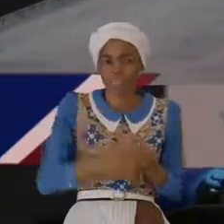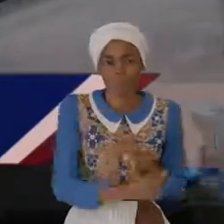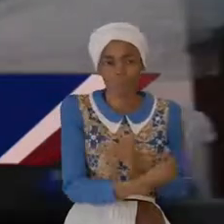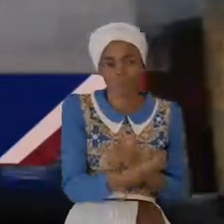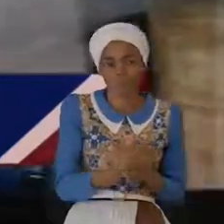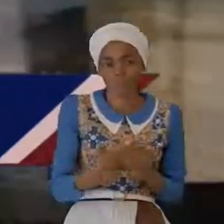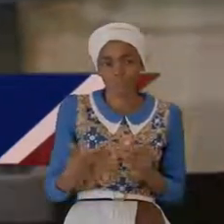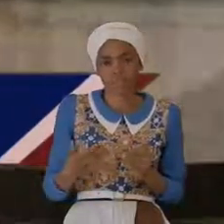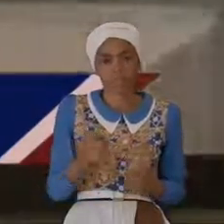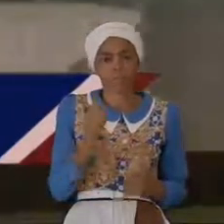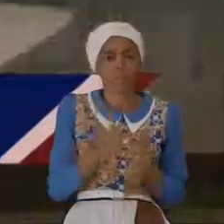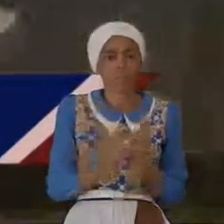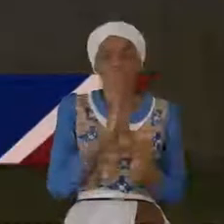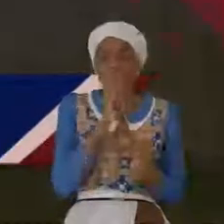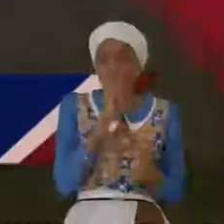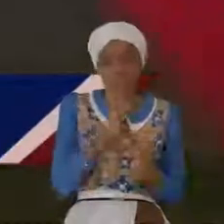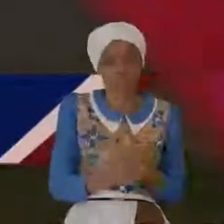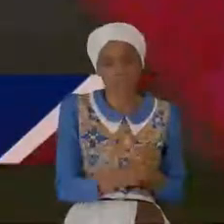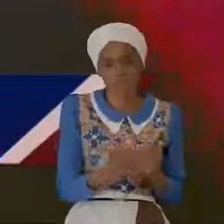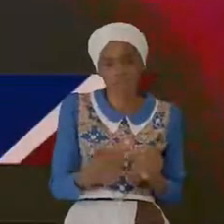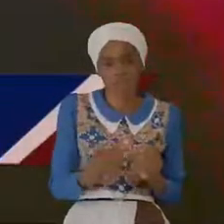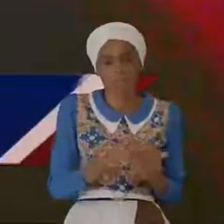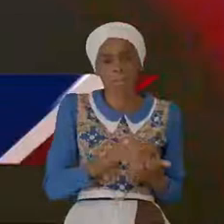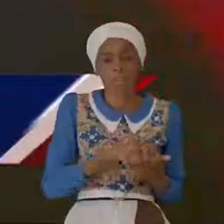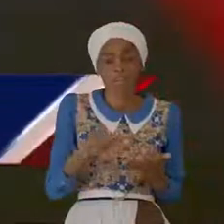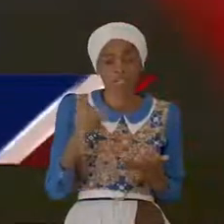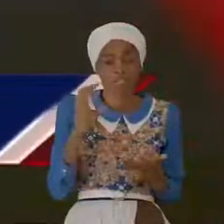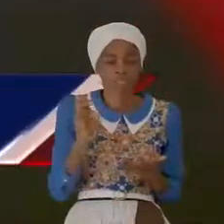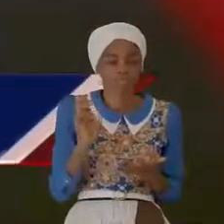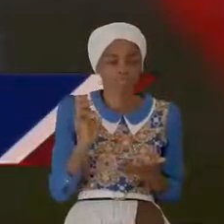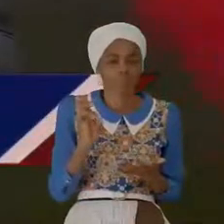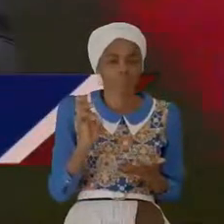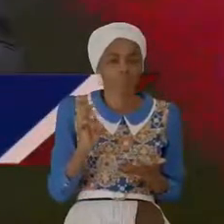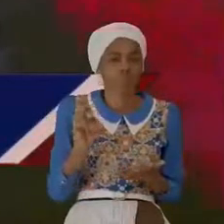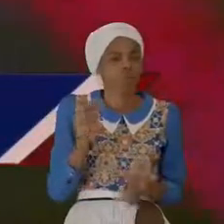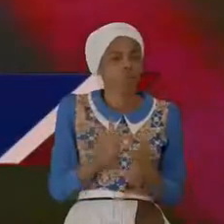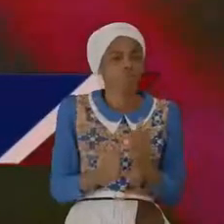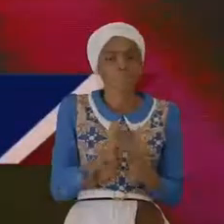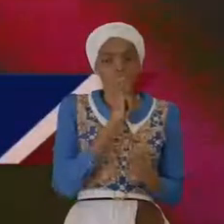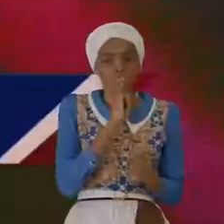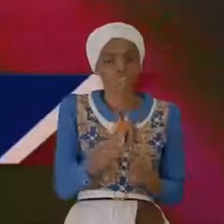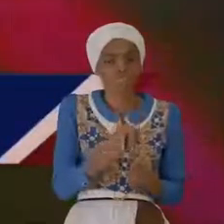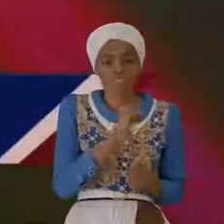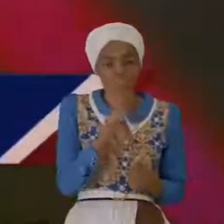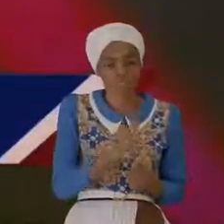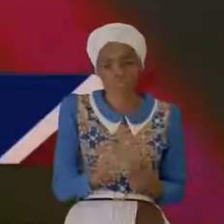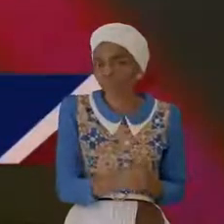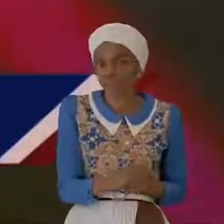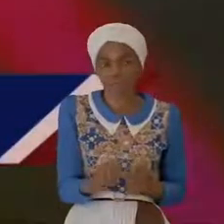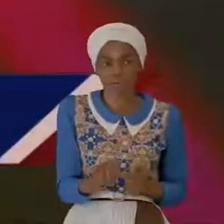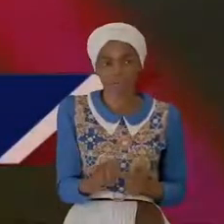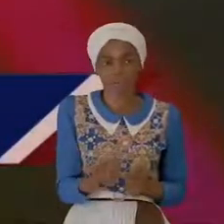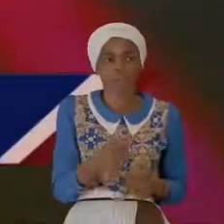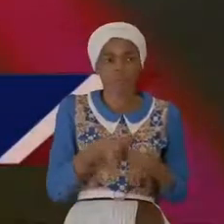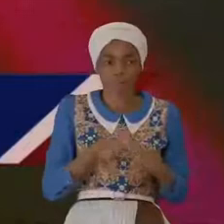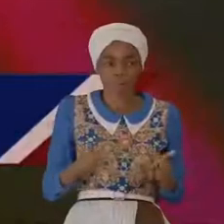autre chose, ce qui n'est pas une autre chose. Le verset 7 dit, non pas qu'il y ait un autre évangile,